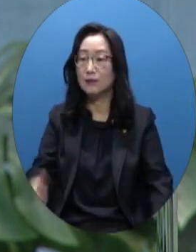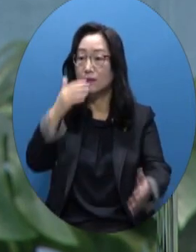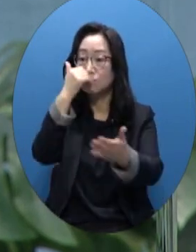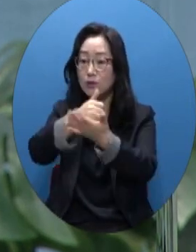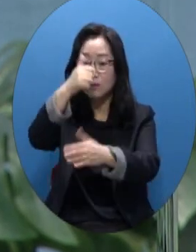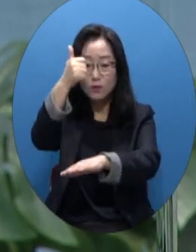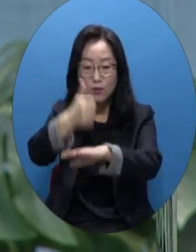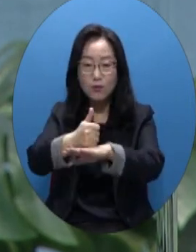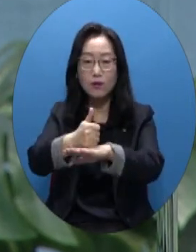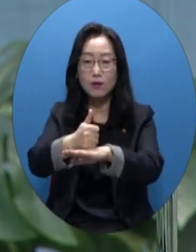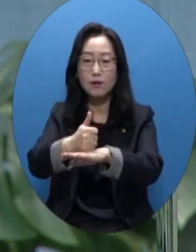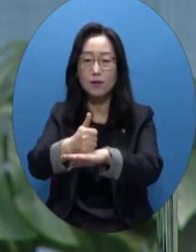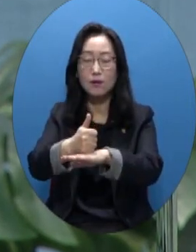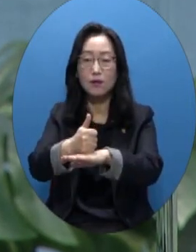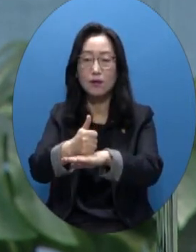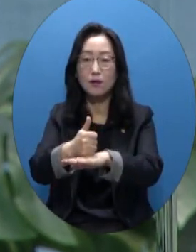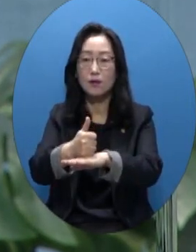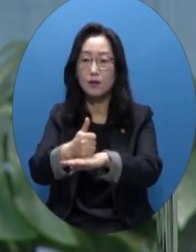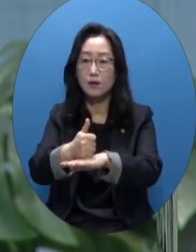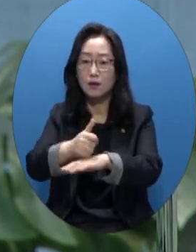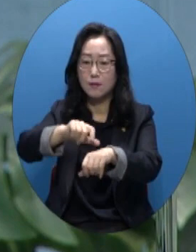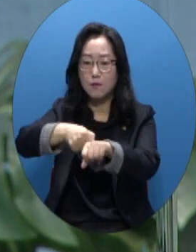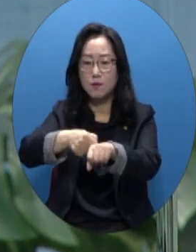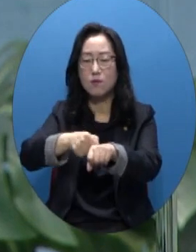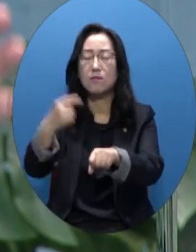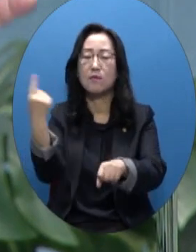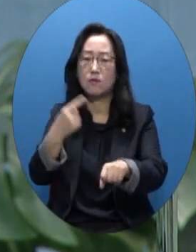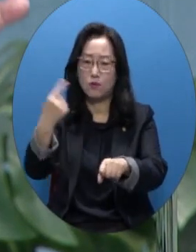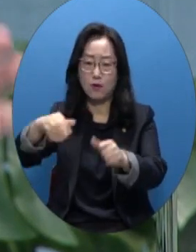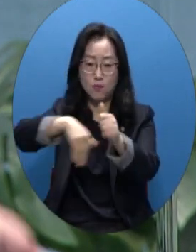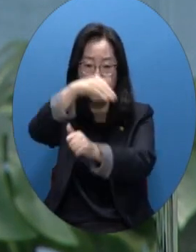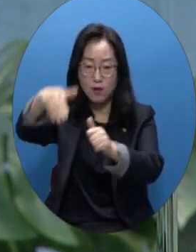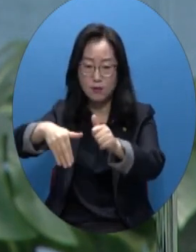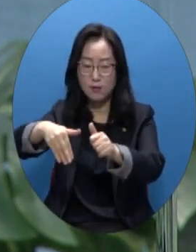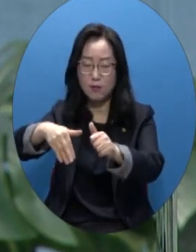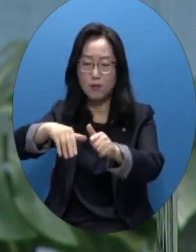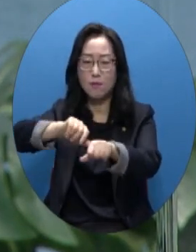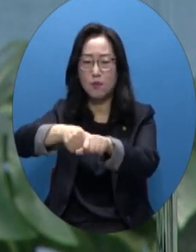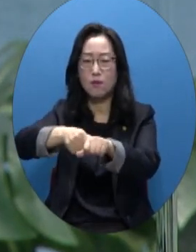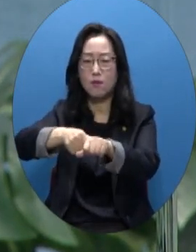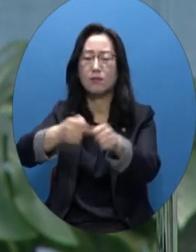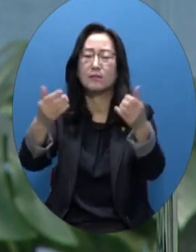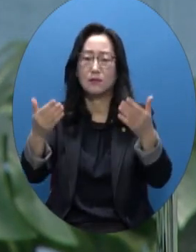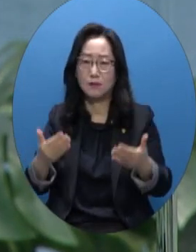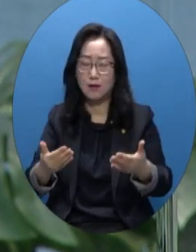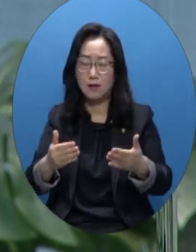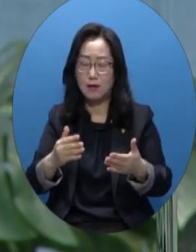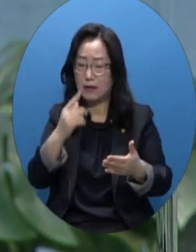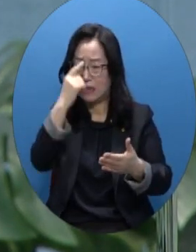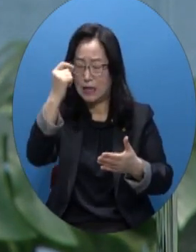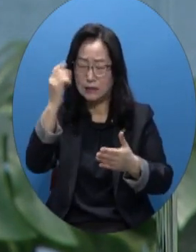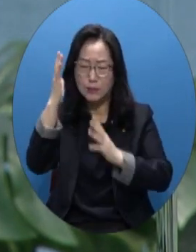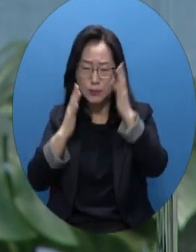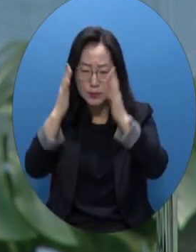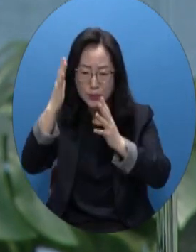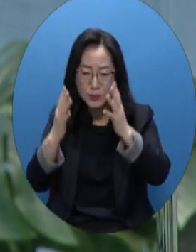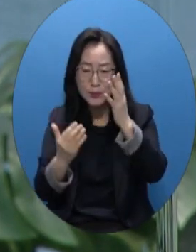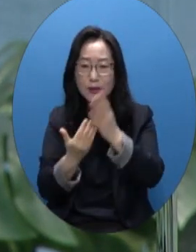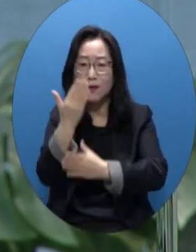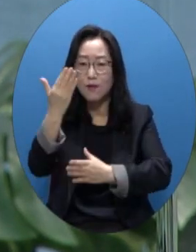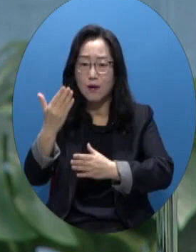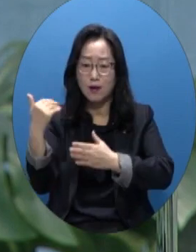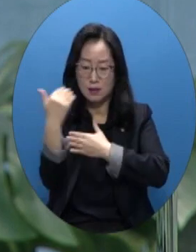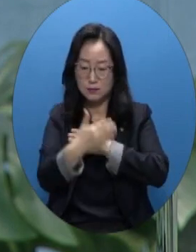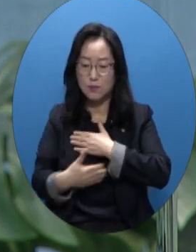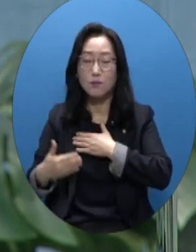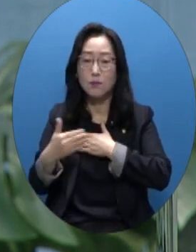도로 형벌이 했습니다 환경이 저주를 받고 가시오 먹이를 내게 되었고 육신의